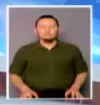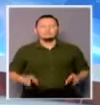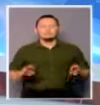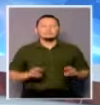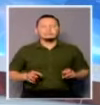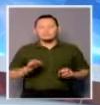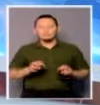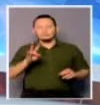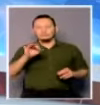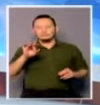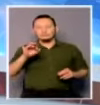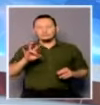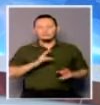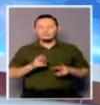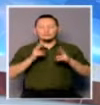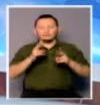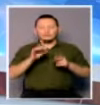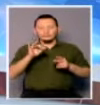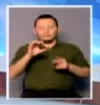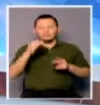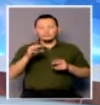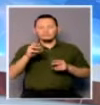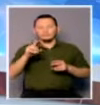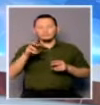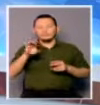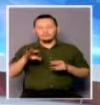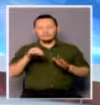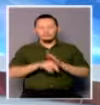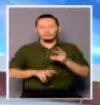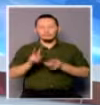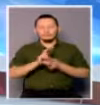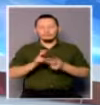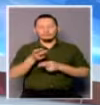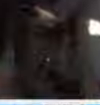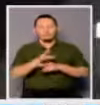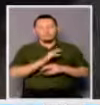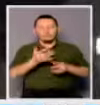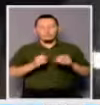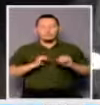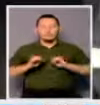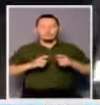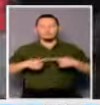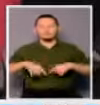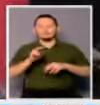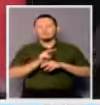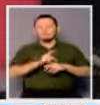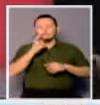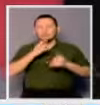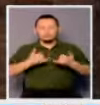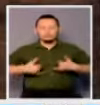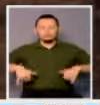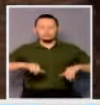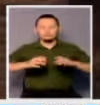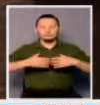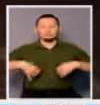Аким области Нурлан Ногаев посетил площадь Исатай Махамбет, которая проходит реконструкцию. Сейчас подрядная организация переливает бетон.